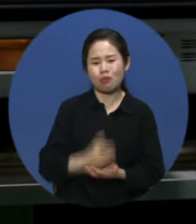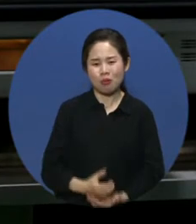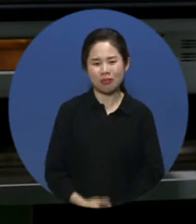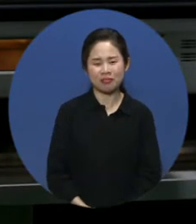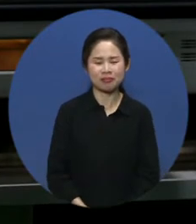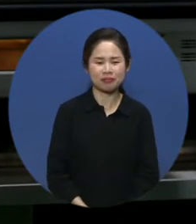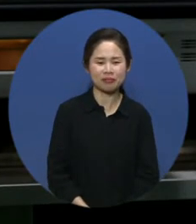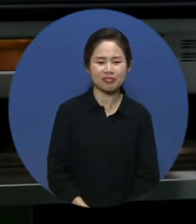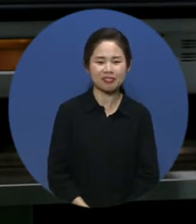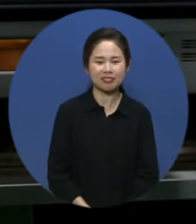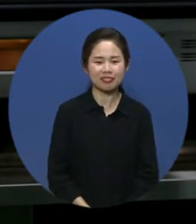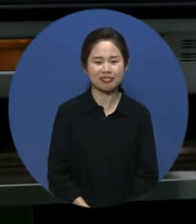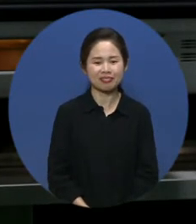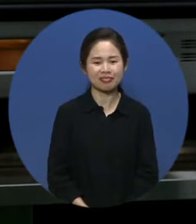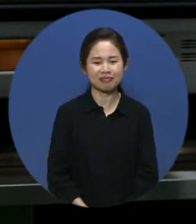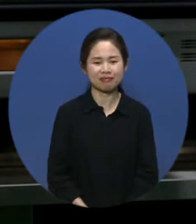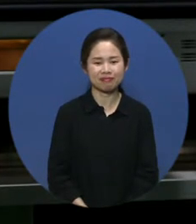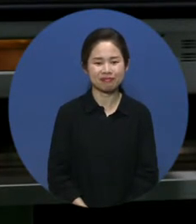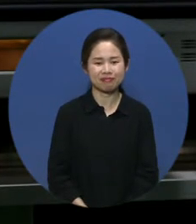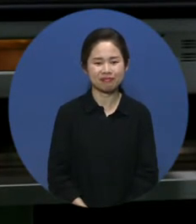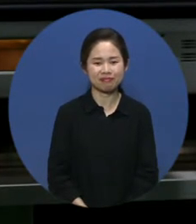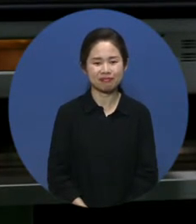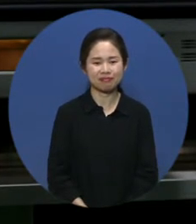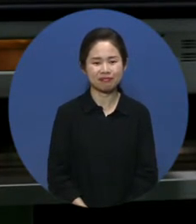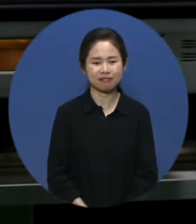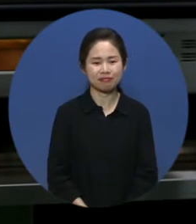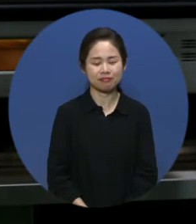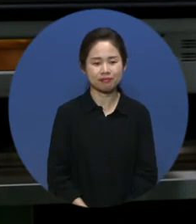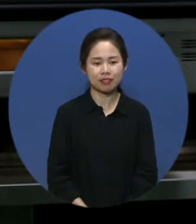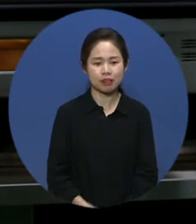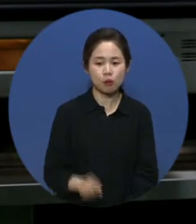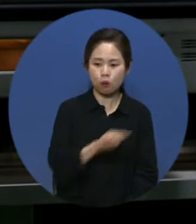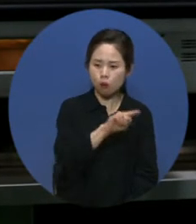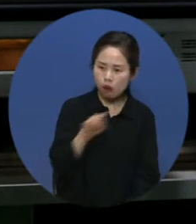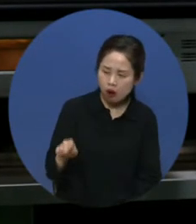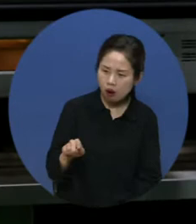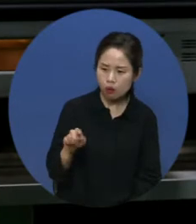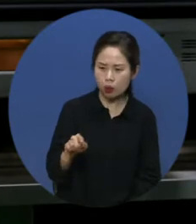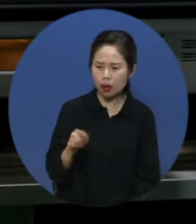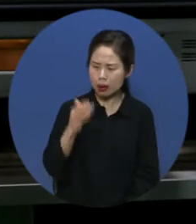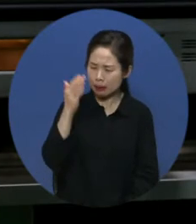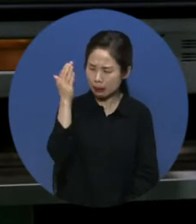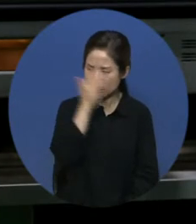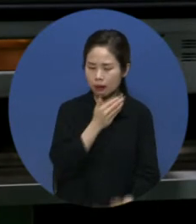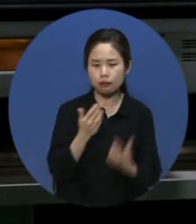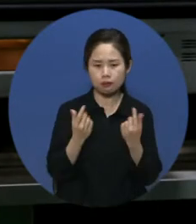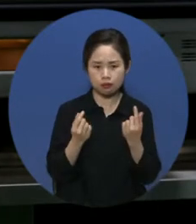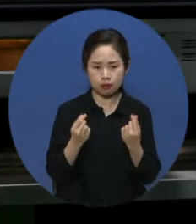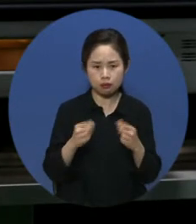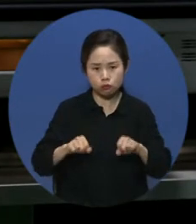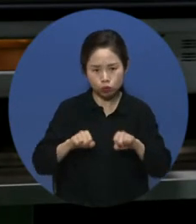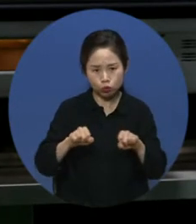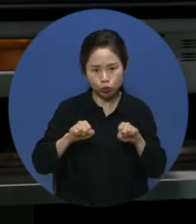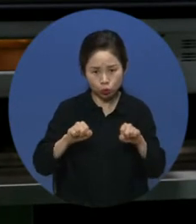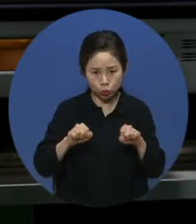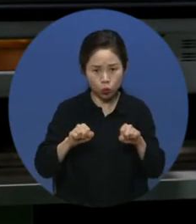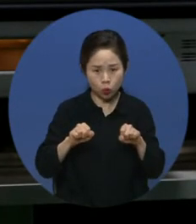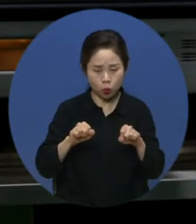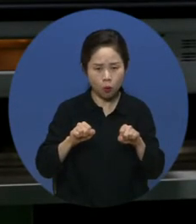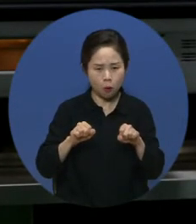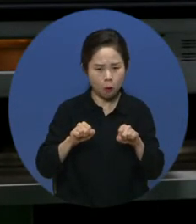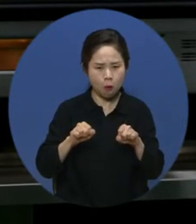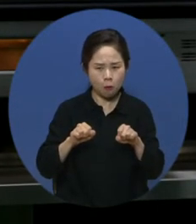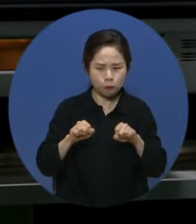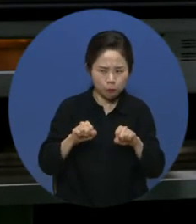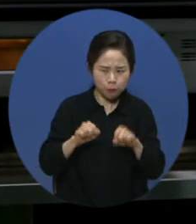제가 여기 들어올 때 되게 청결에 신경을 많이 쓰신 것 같아요. 거기에 대해서 뭐 하실 말씀이 따로